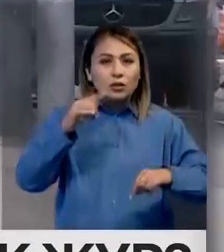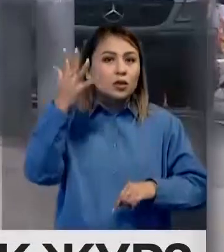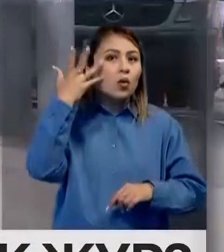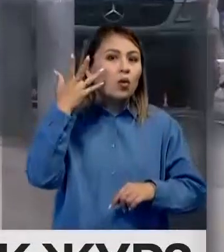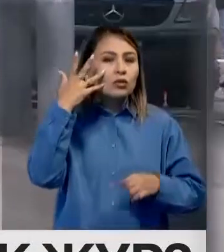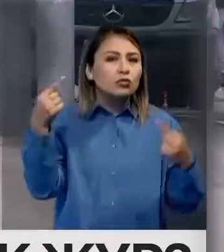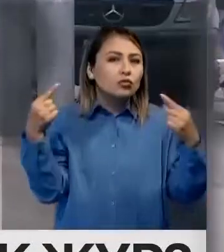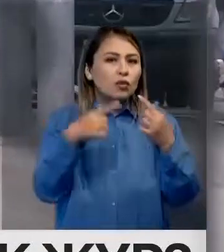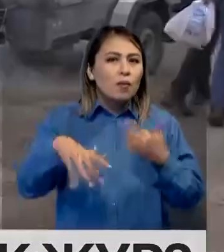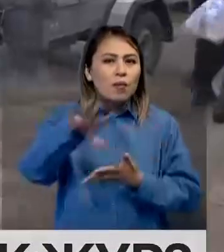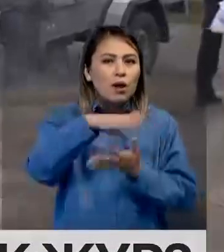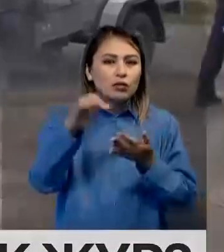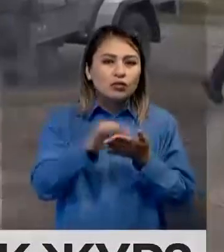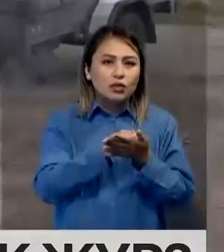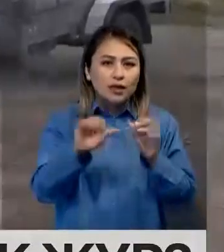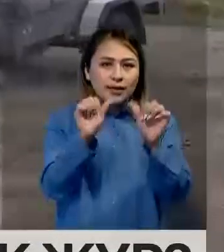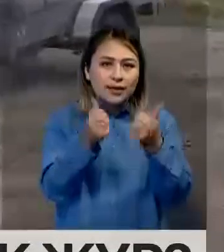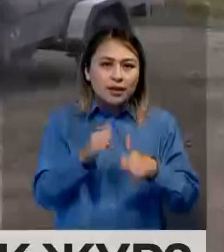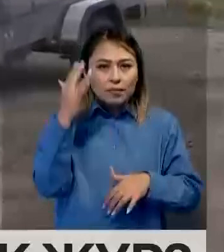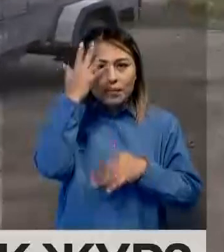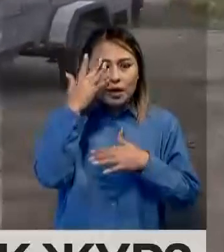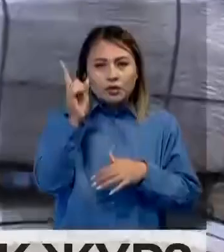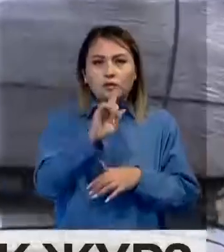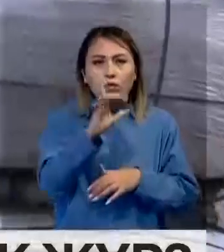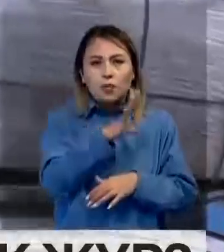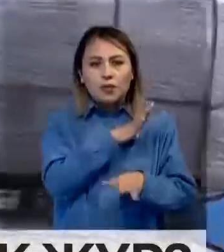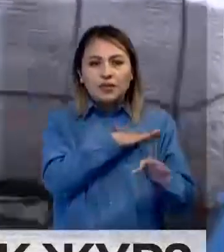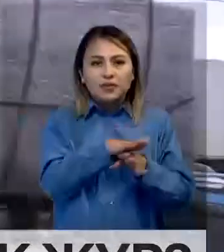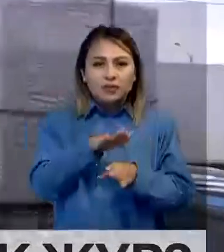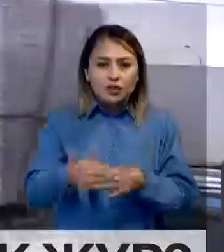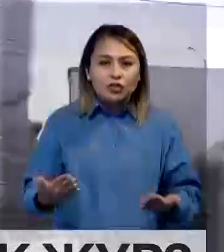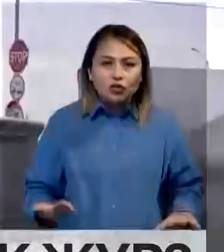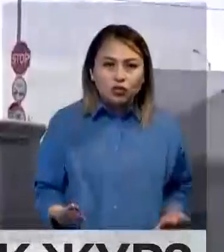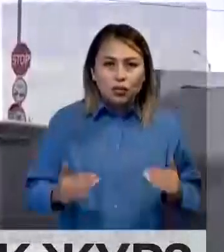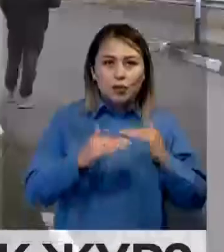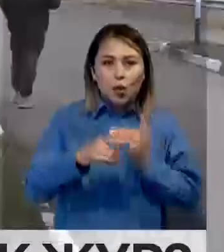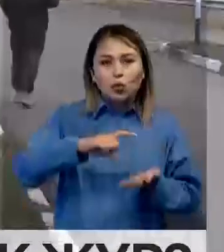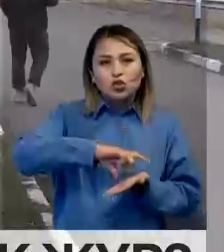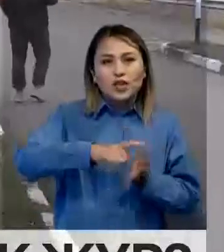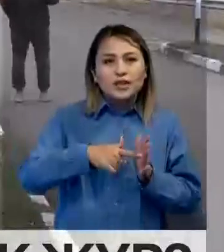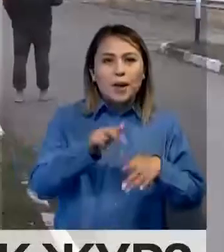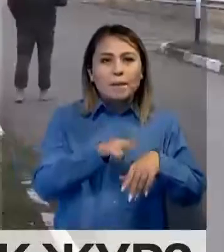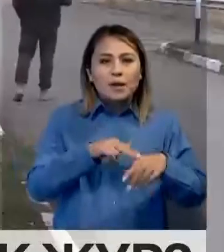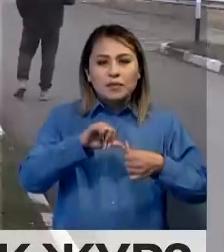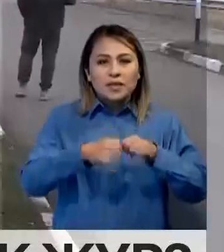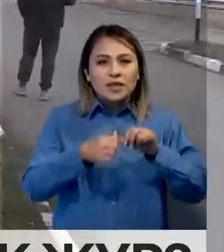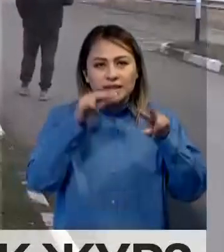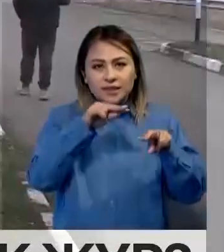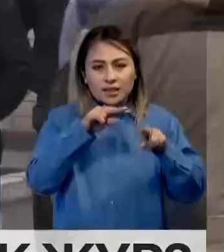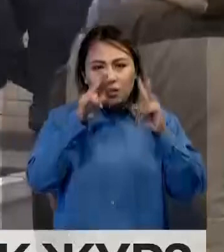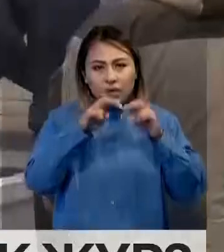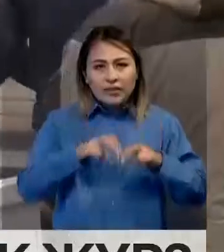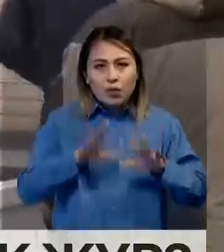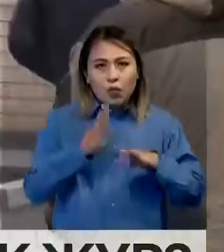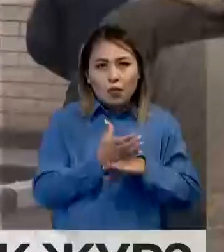бастап, оның барлық құжаттары тіркеліп келу мақсат айқындалады. Және олардың тұрғылықты мекен жайын учаскелік полицейлер тексеріп отырады. Одан бөлек